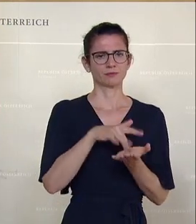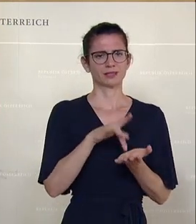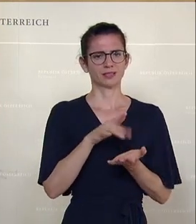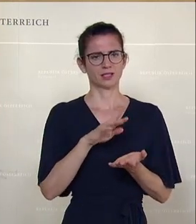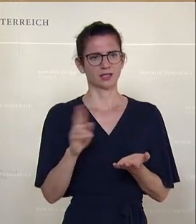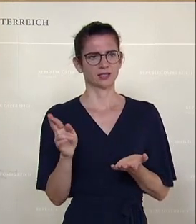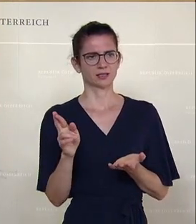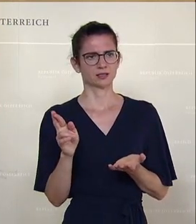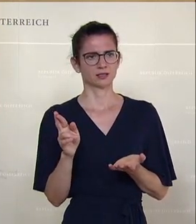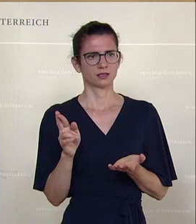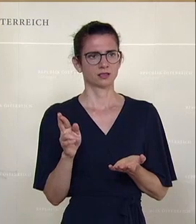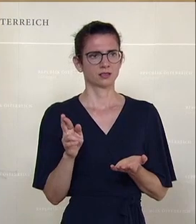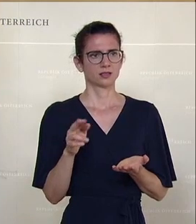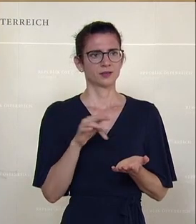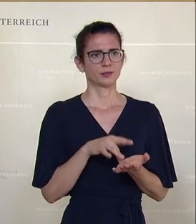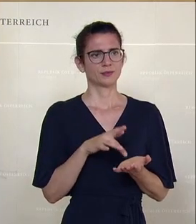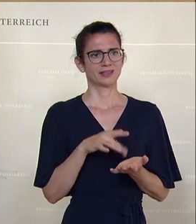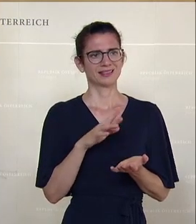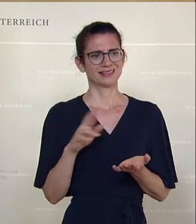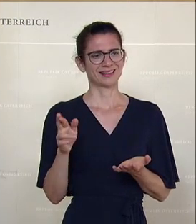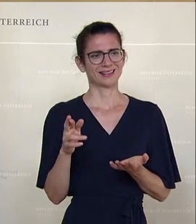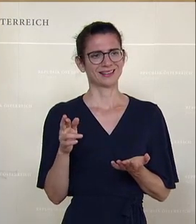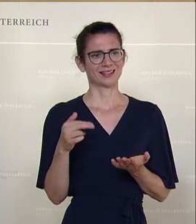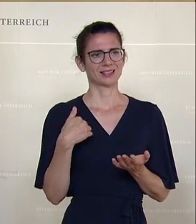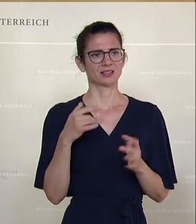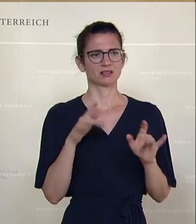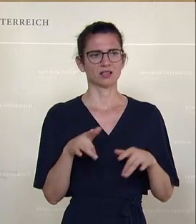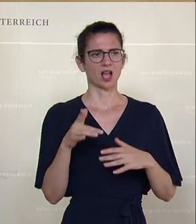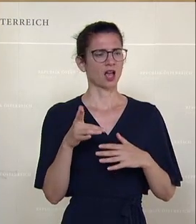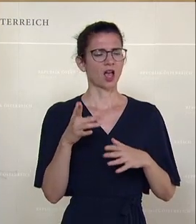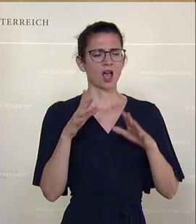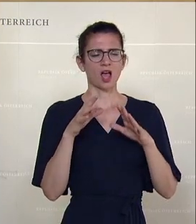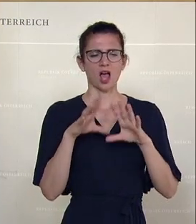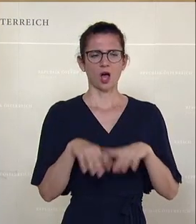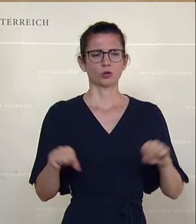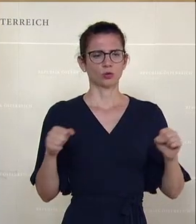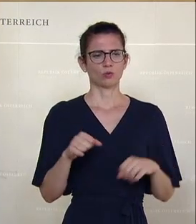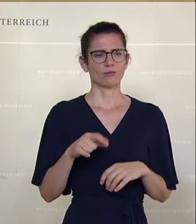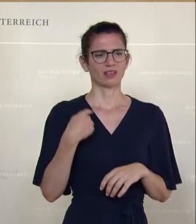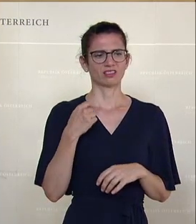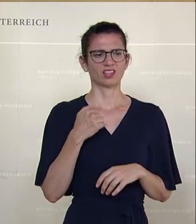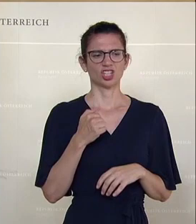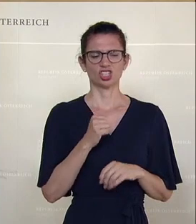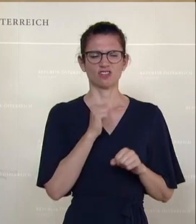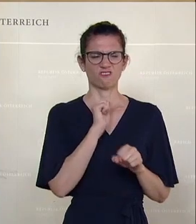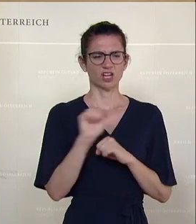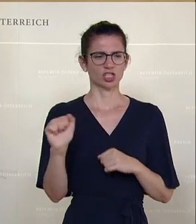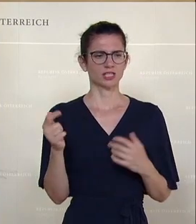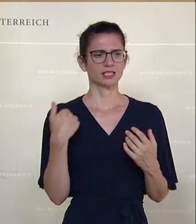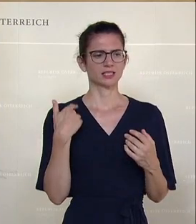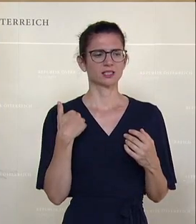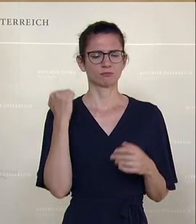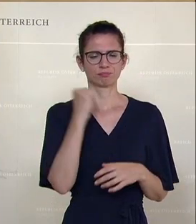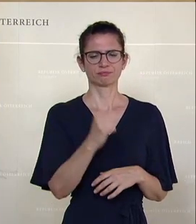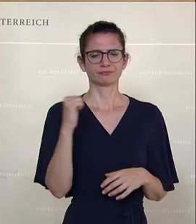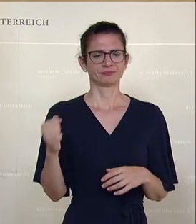Mitte-Rechts-Gesinnter, sagen wir es einmal vorsichtig, ja als Faschist letztlich gebrandmarkt für sein Leben